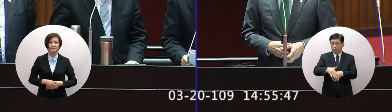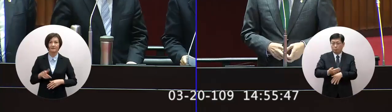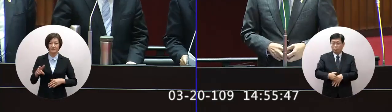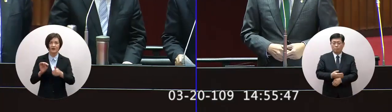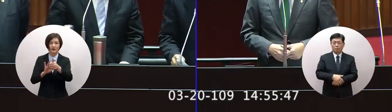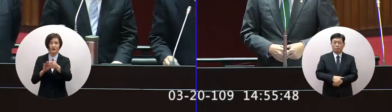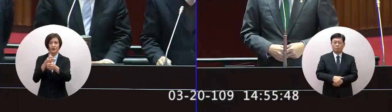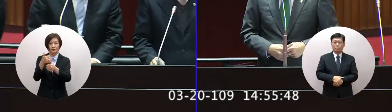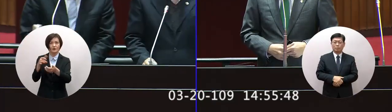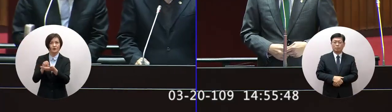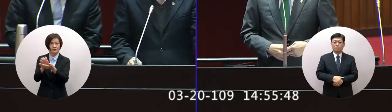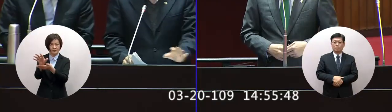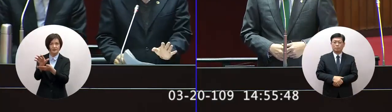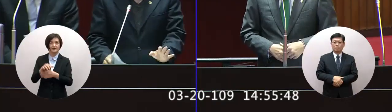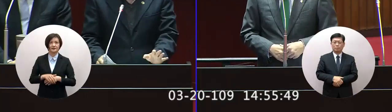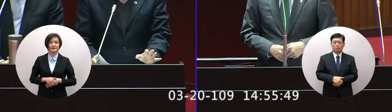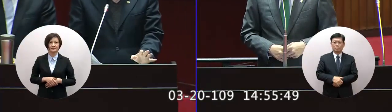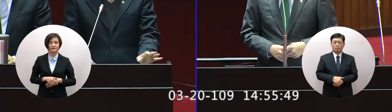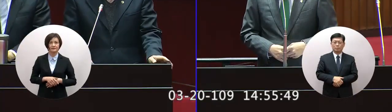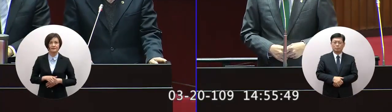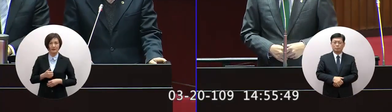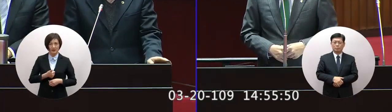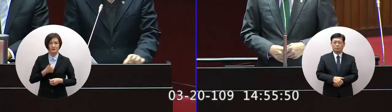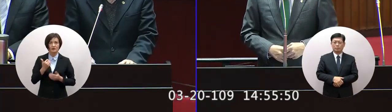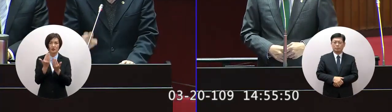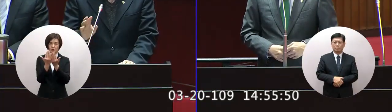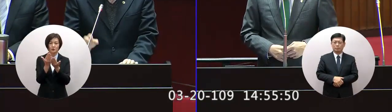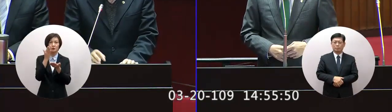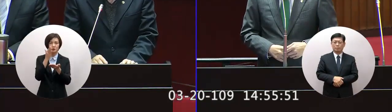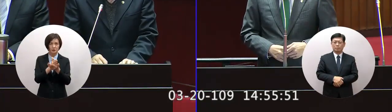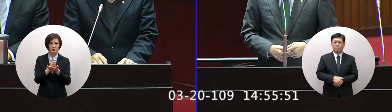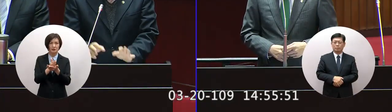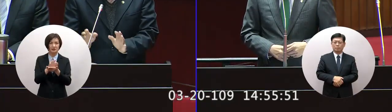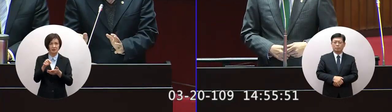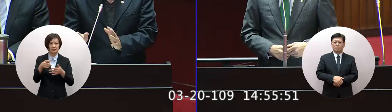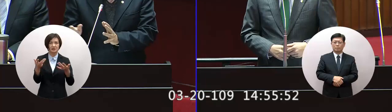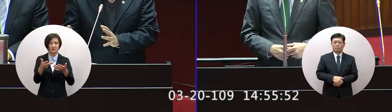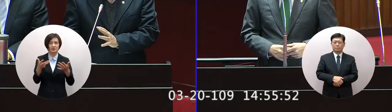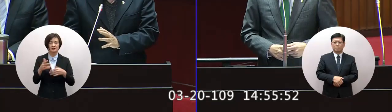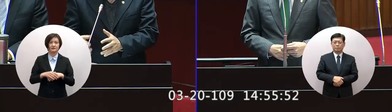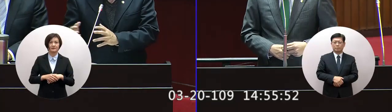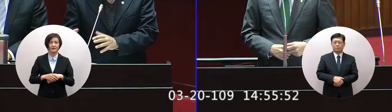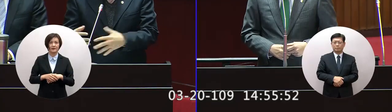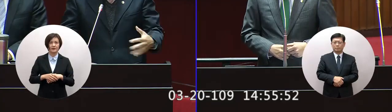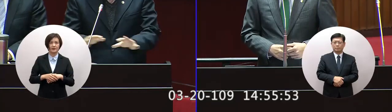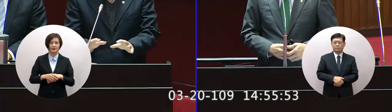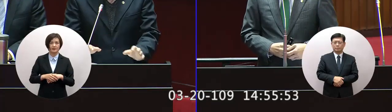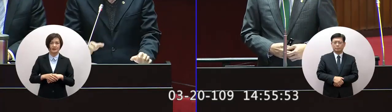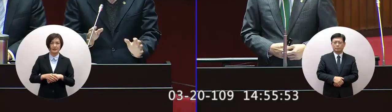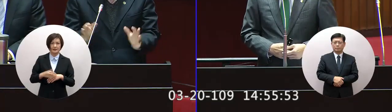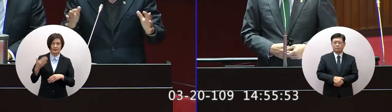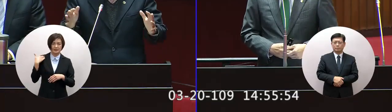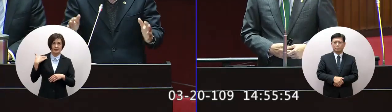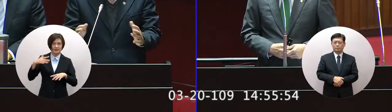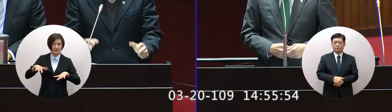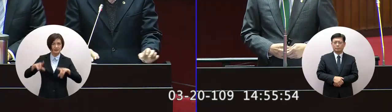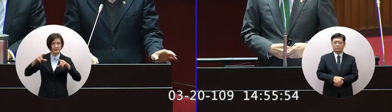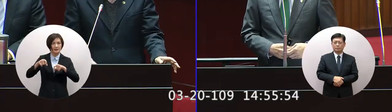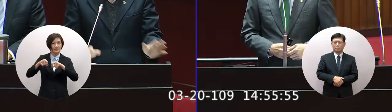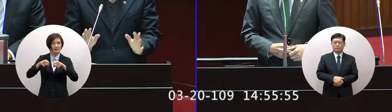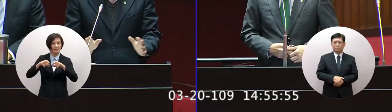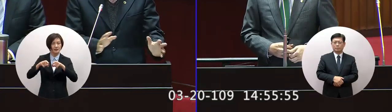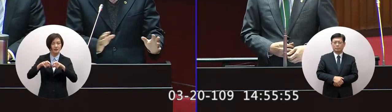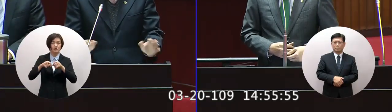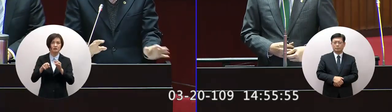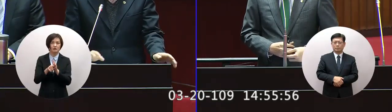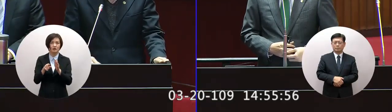跟委员报告，因为确实停课这样的事情在我们从初期这个院召开我们所做的防范